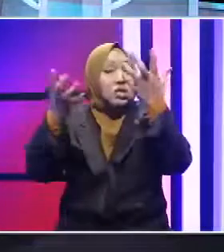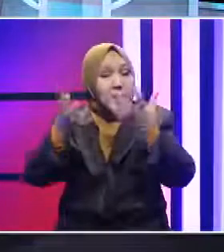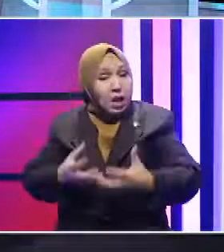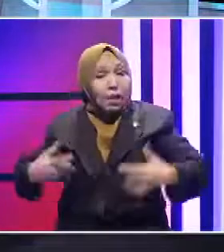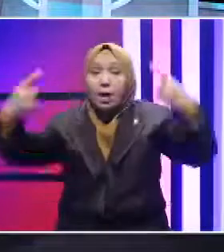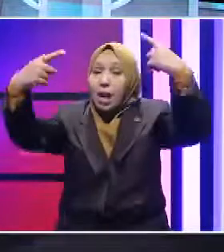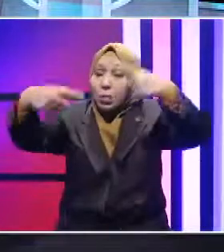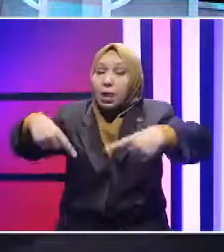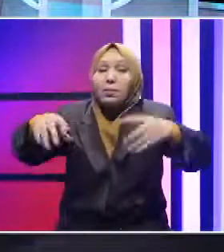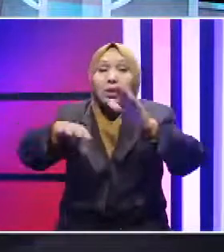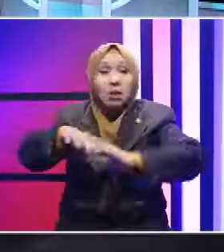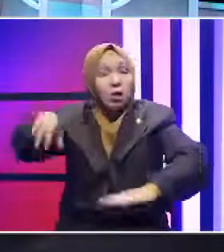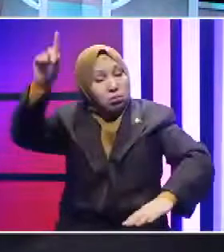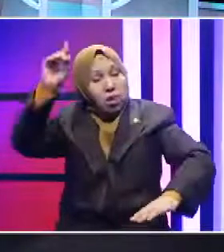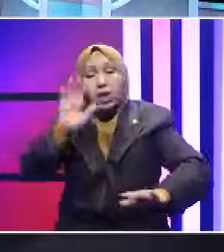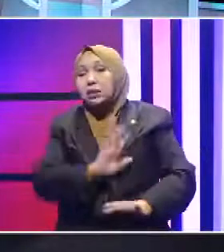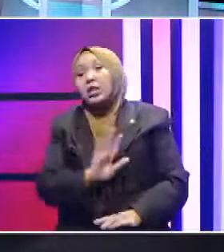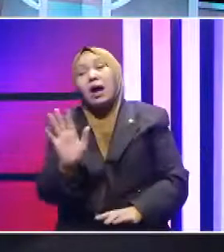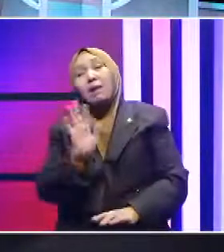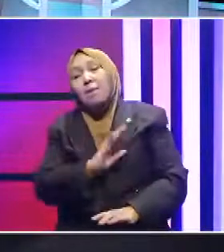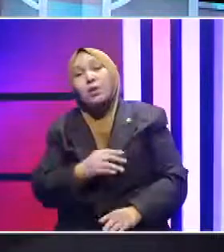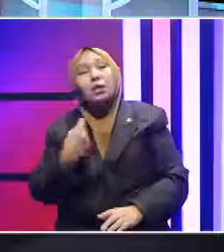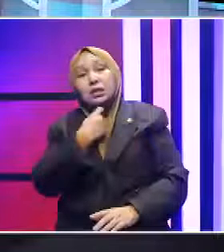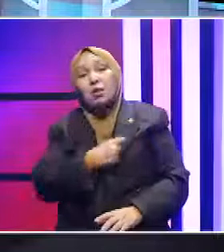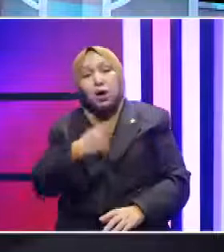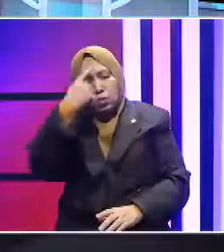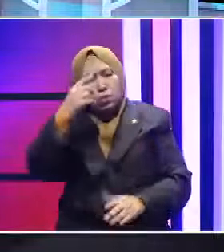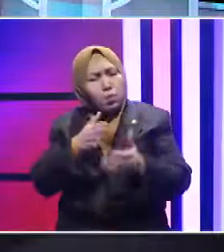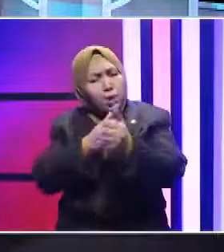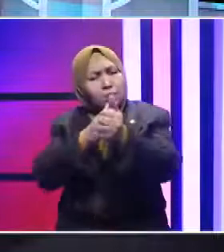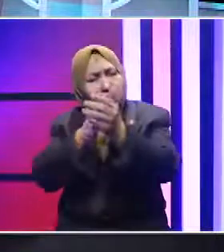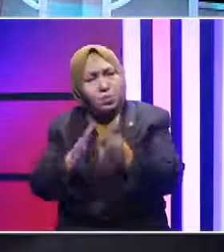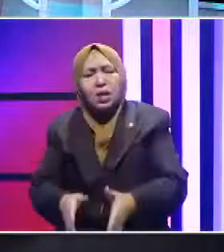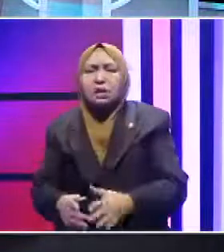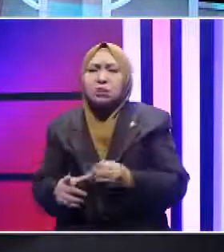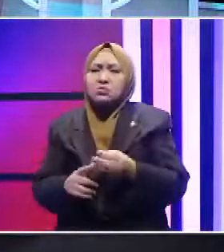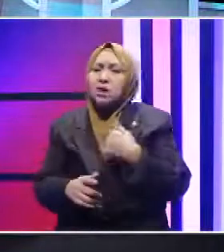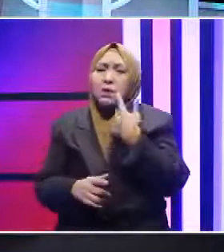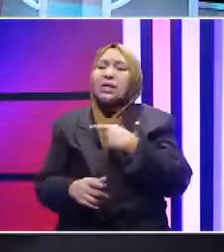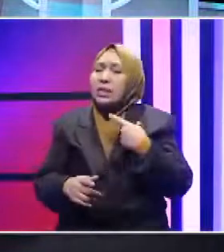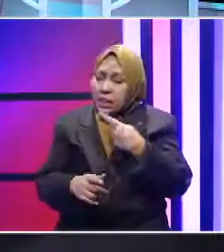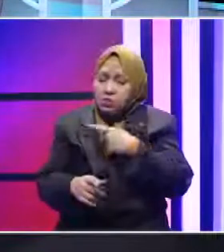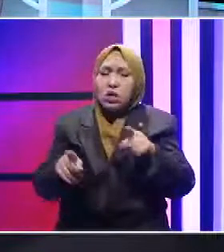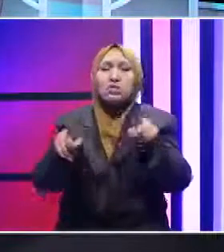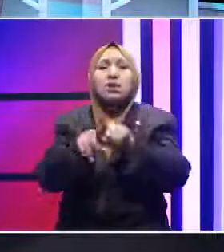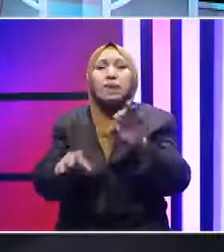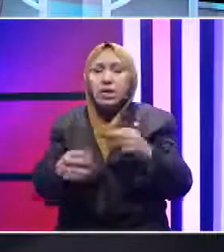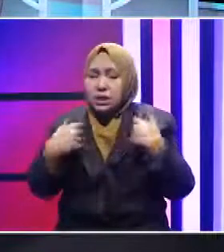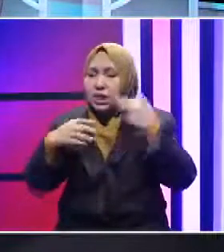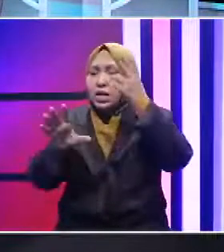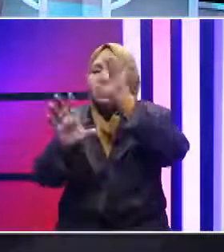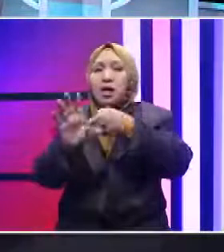Allah Subhanahu Wa Taala dan tidak ingin bertaubat. Yang kita doakan bagi pemimpin, siapa-siapalah kita juga Ustaz ya. Kalau katakan ada terlibat